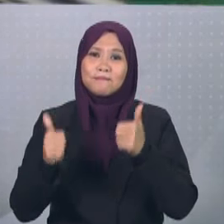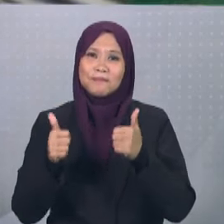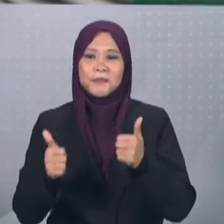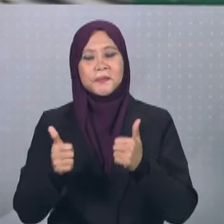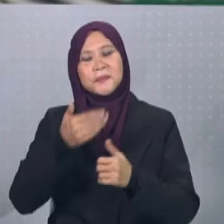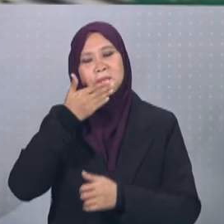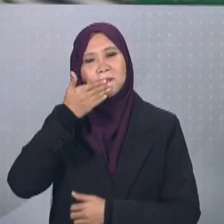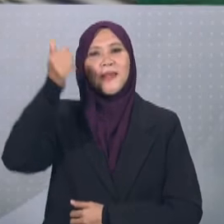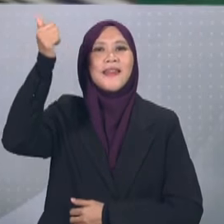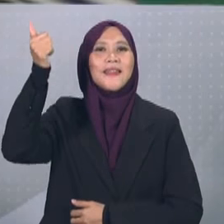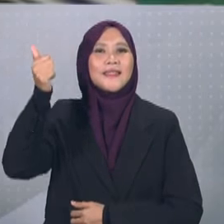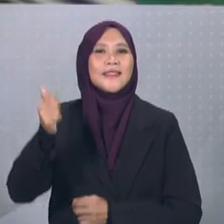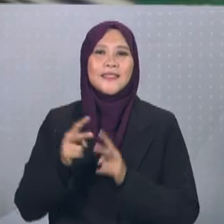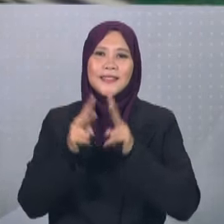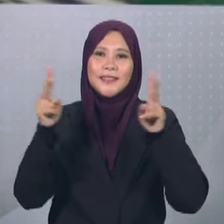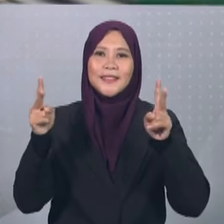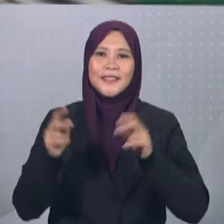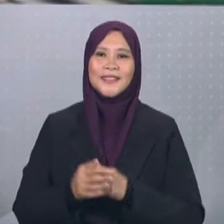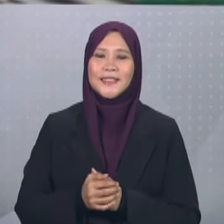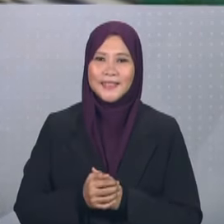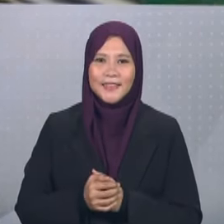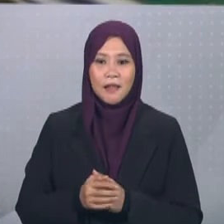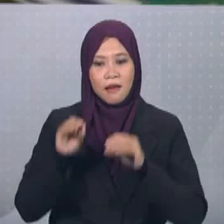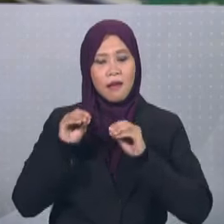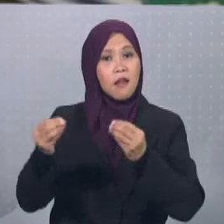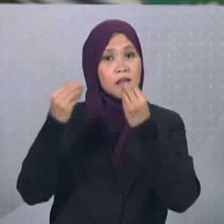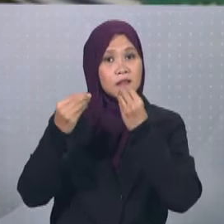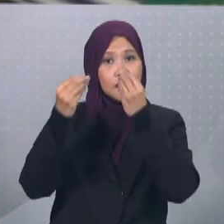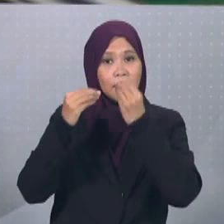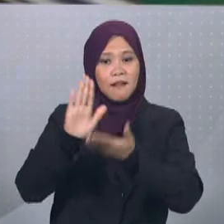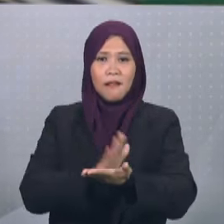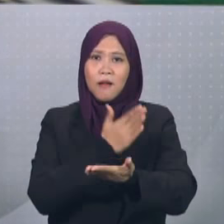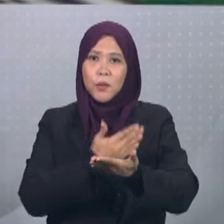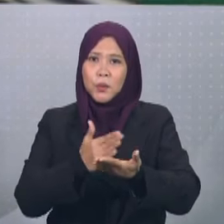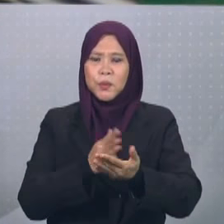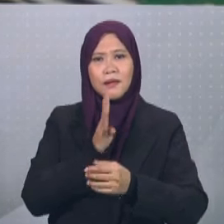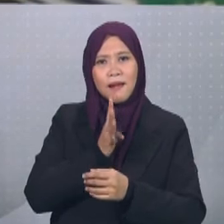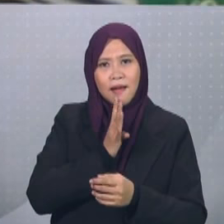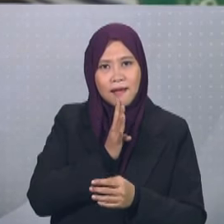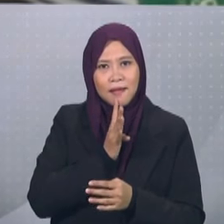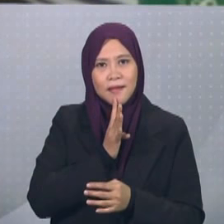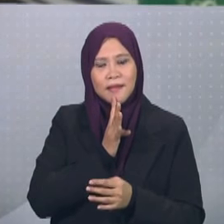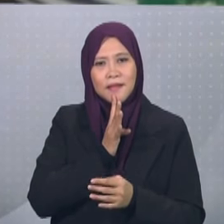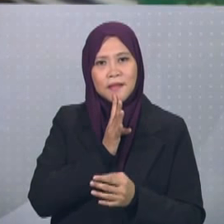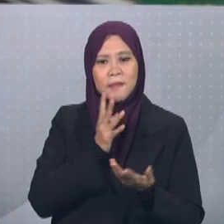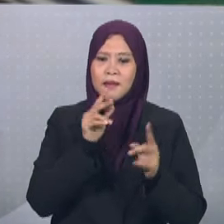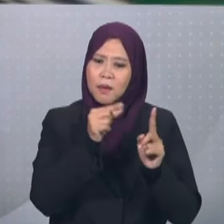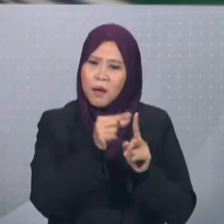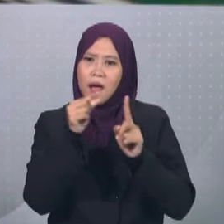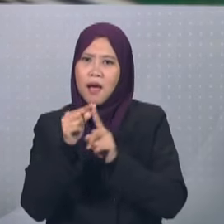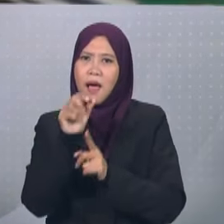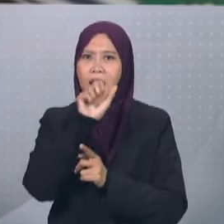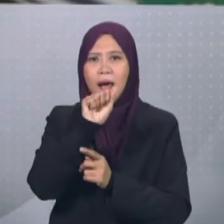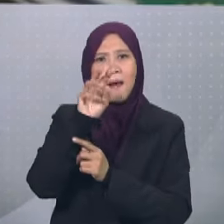Menarik sangat. Lepas tu, dia ada lagu sampai bercakap kata nama